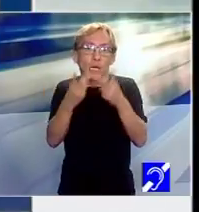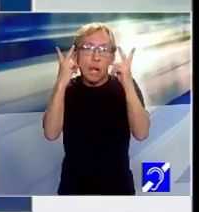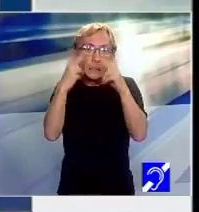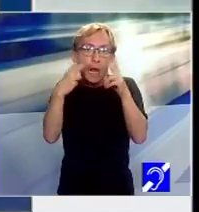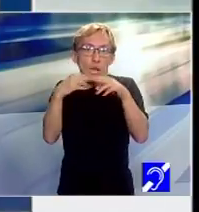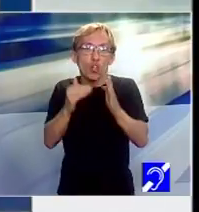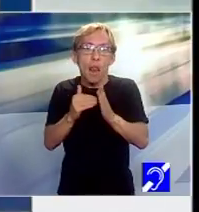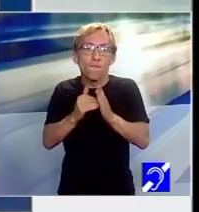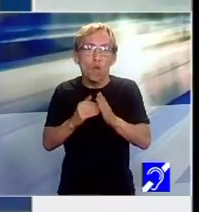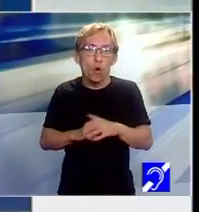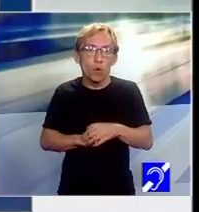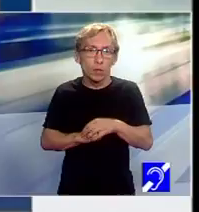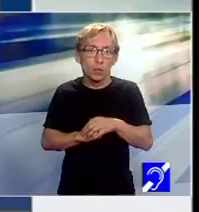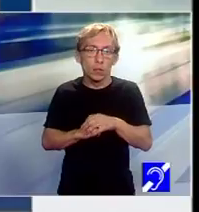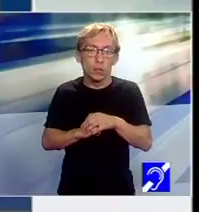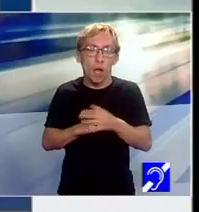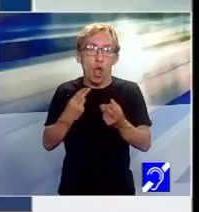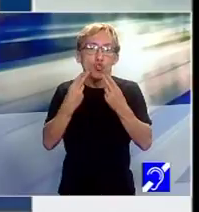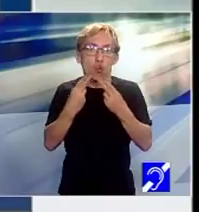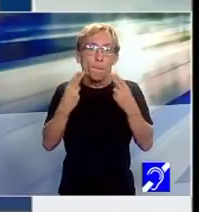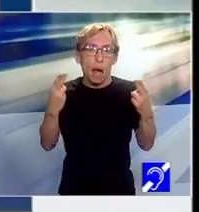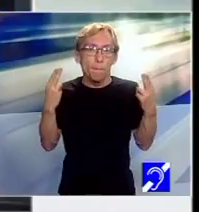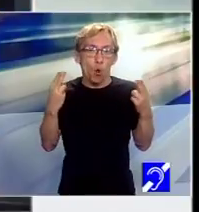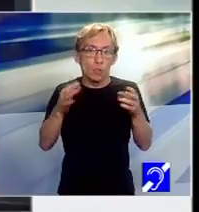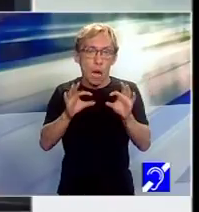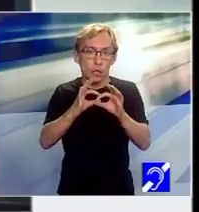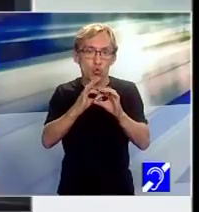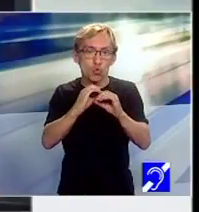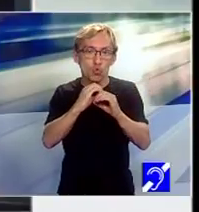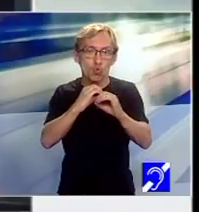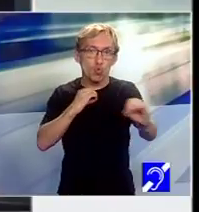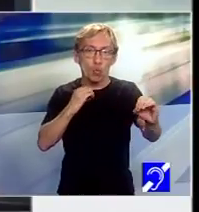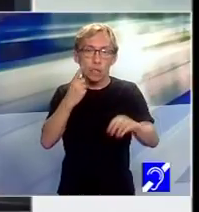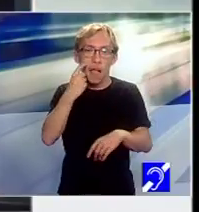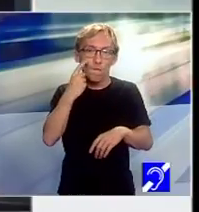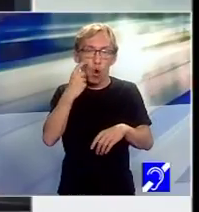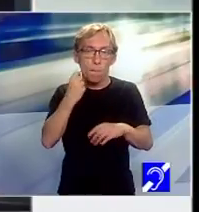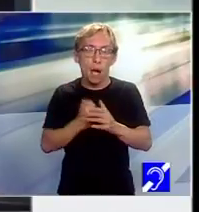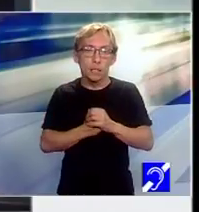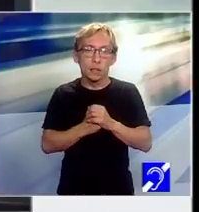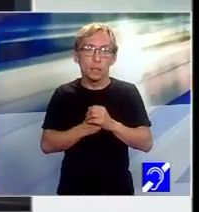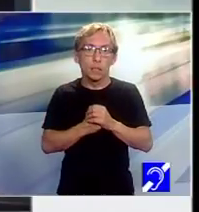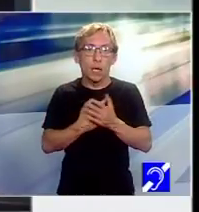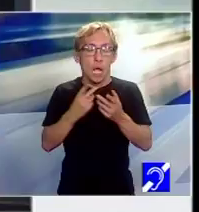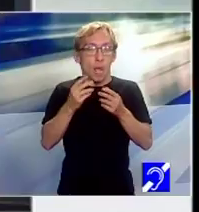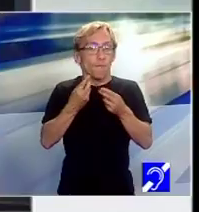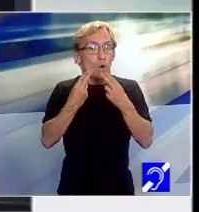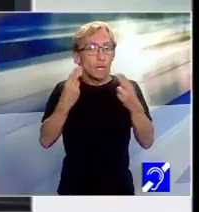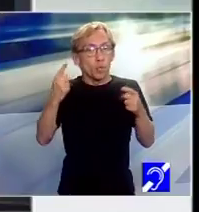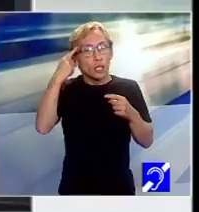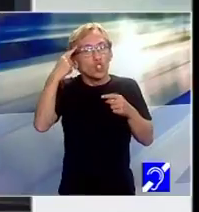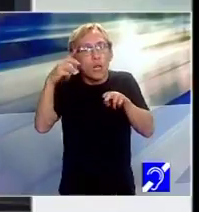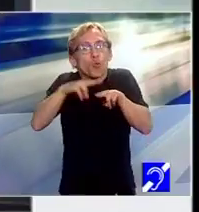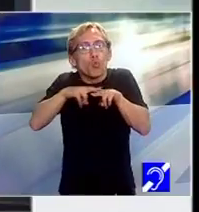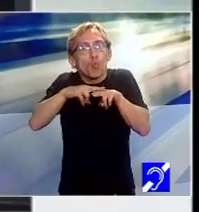pornit cea mai importantă sursă de informații. Este foarte important să știi să ceri, să știi cum să ceri și să